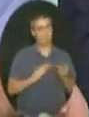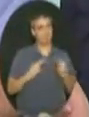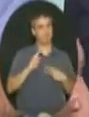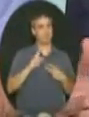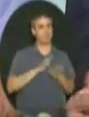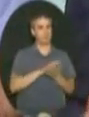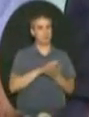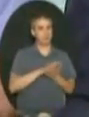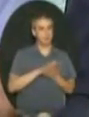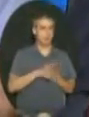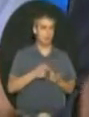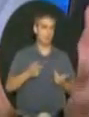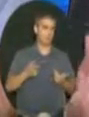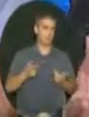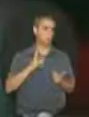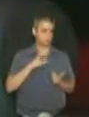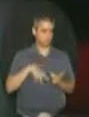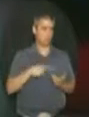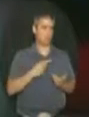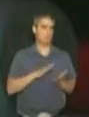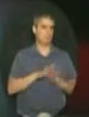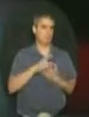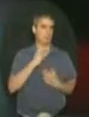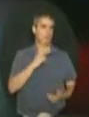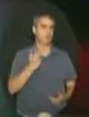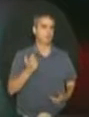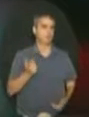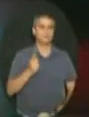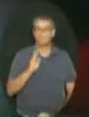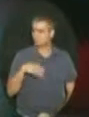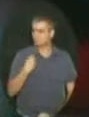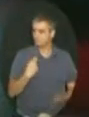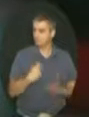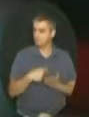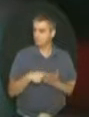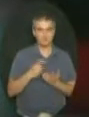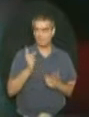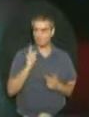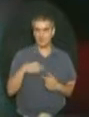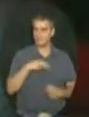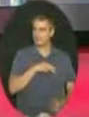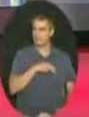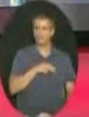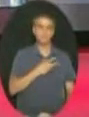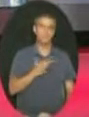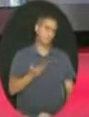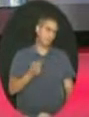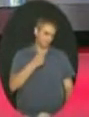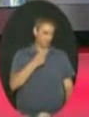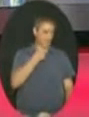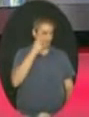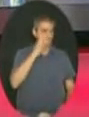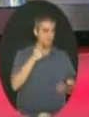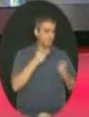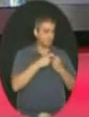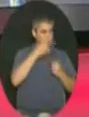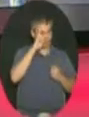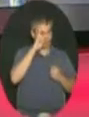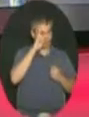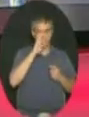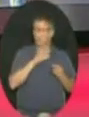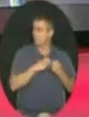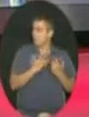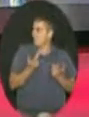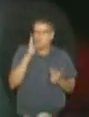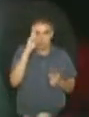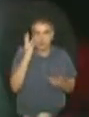יותר הוצאות, כי הם צריכים להוציא יותר, אז אפשר גם לתת כנס, לא חייבים לתת פרס. אצלכם, אתם יודעים, מה שקשור לליכוד, אז